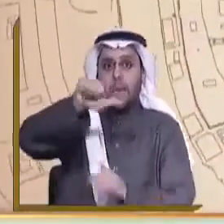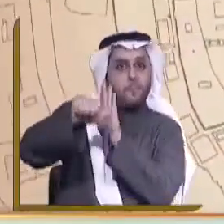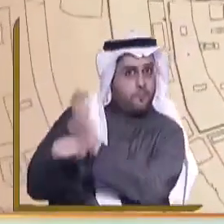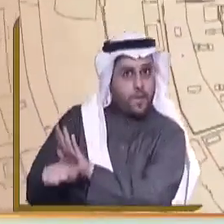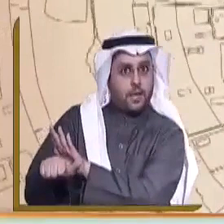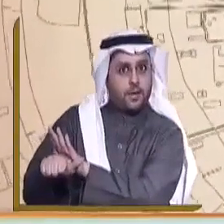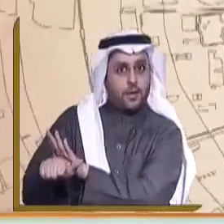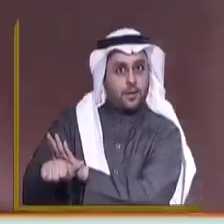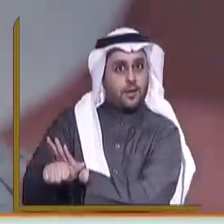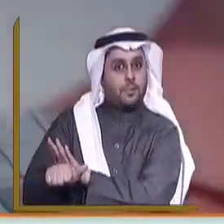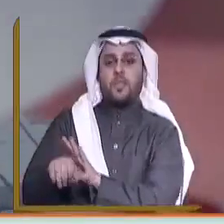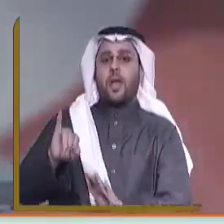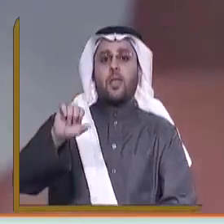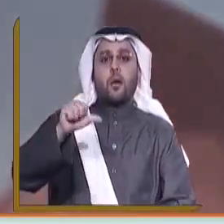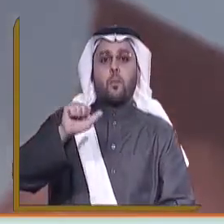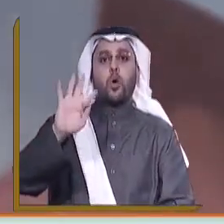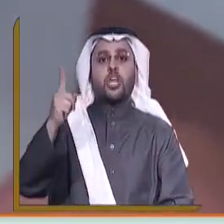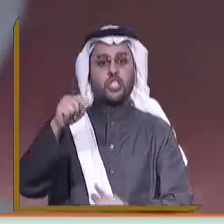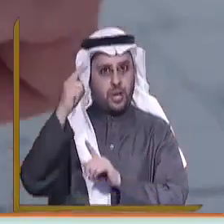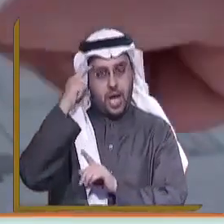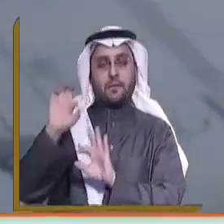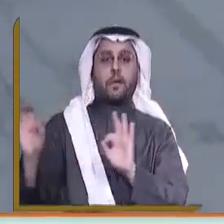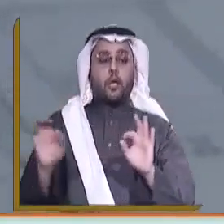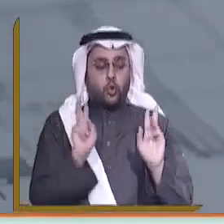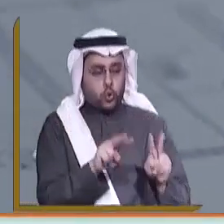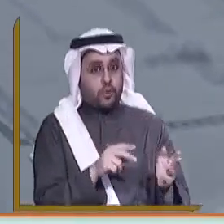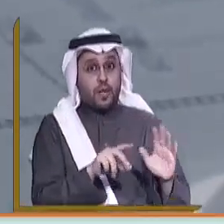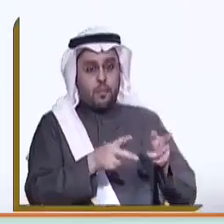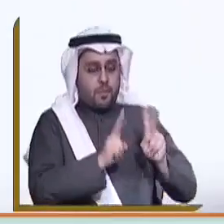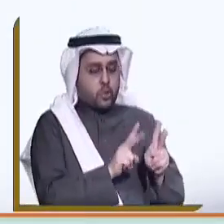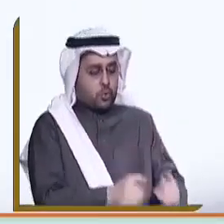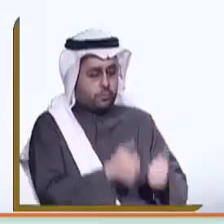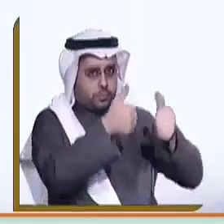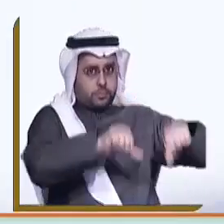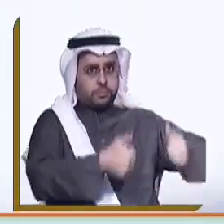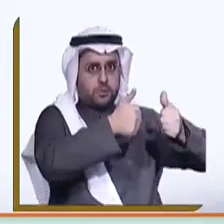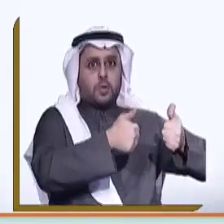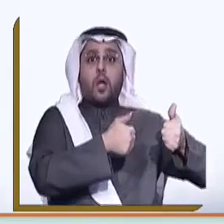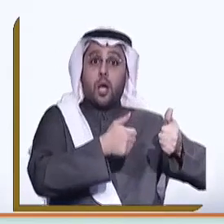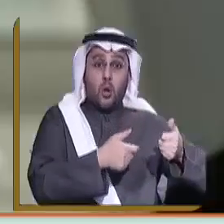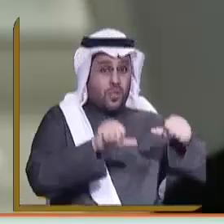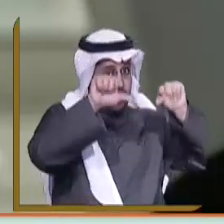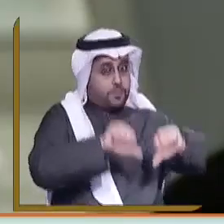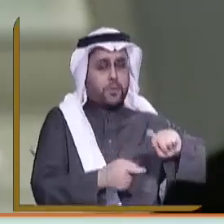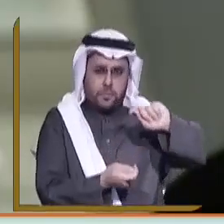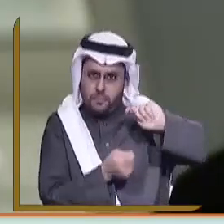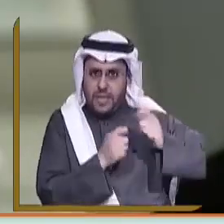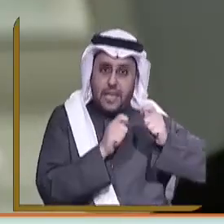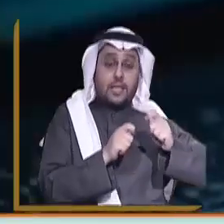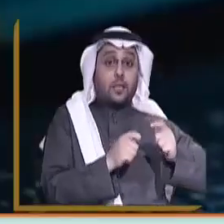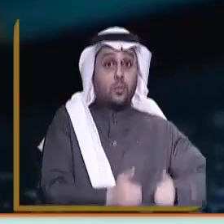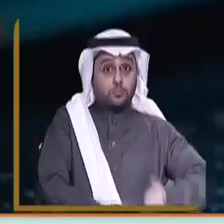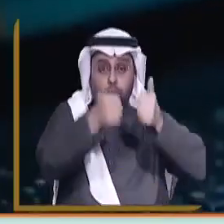والبقيه هي مؤشرات محليه نقيس التقدم في هذه المؤشرات اشرت ل في الفقره